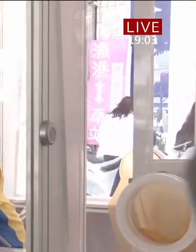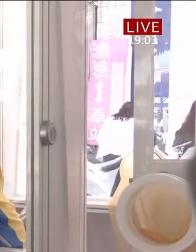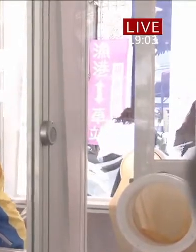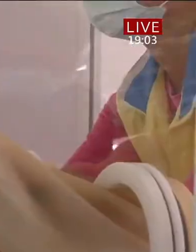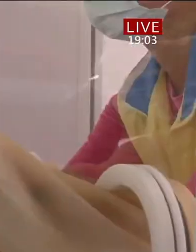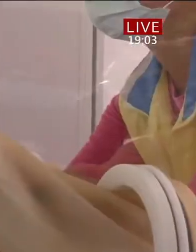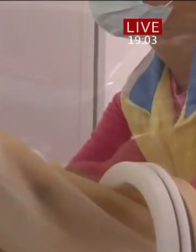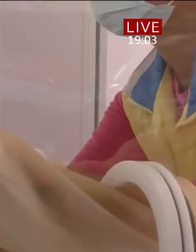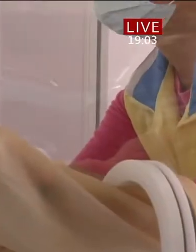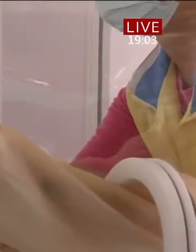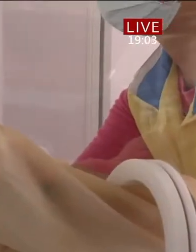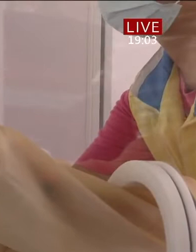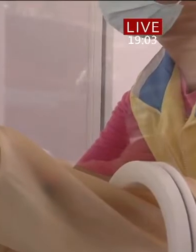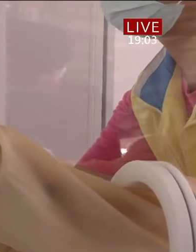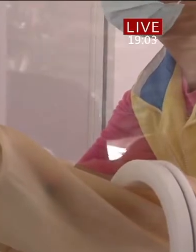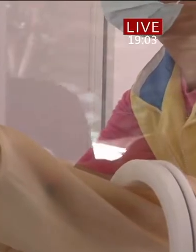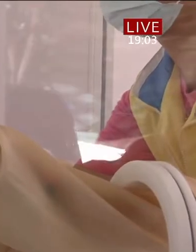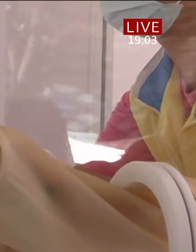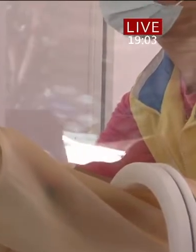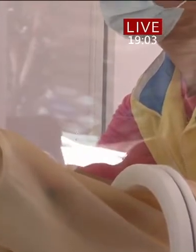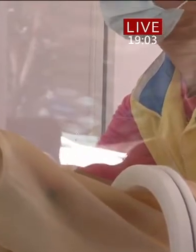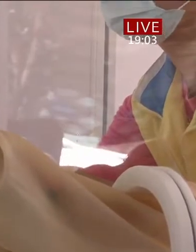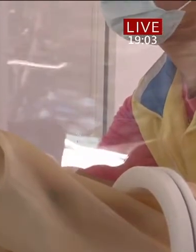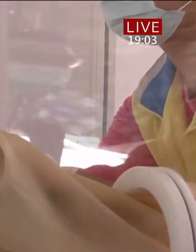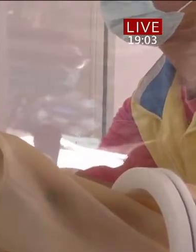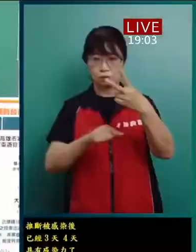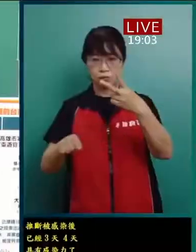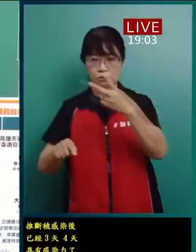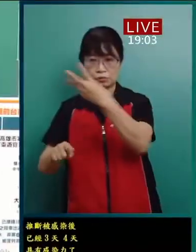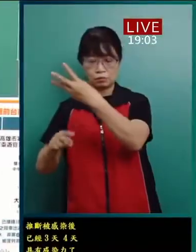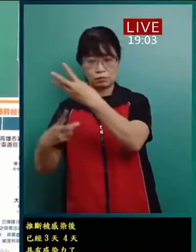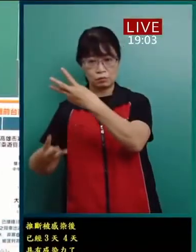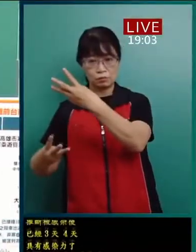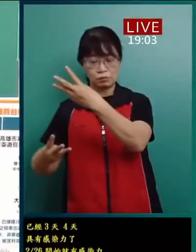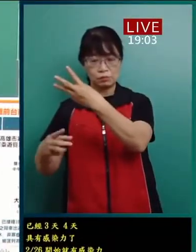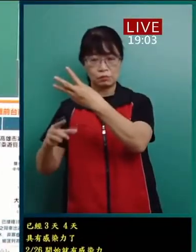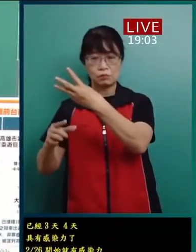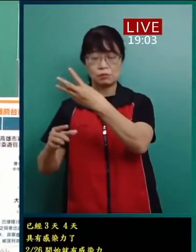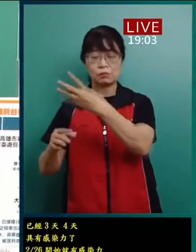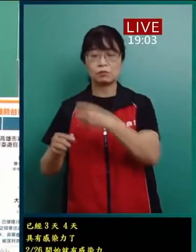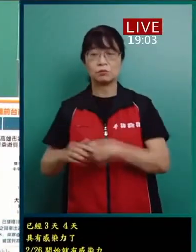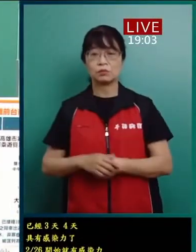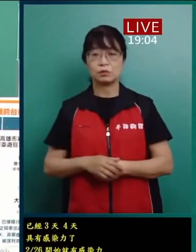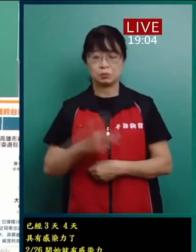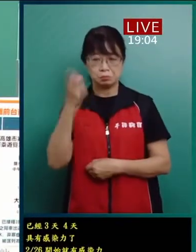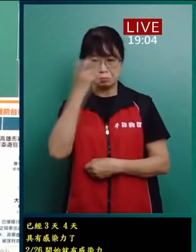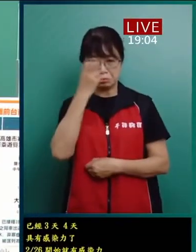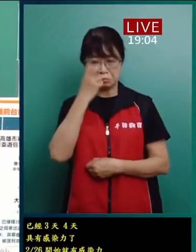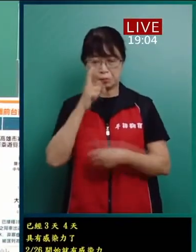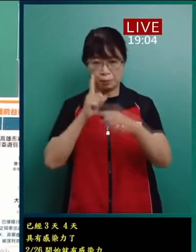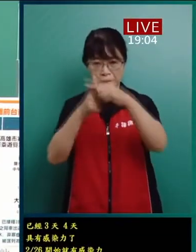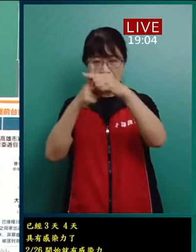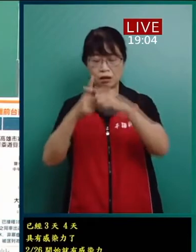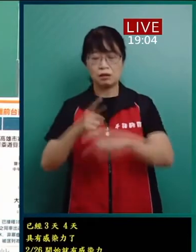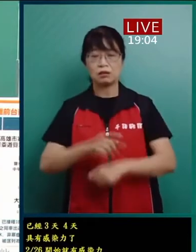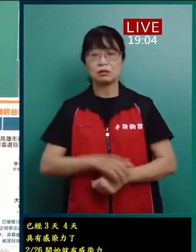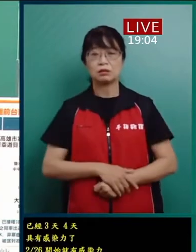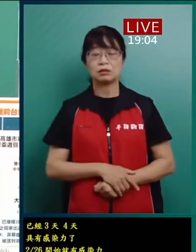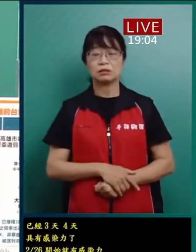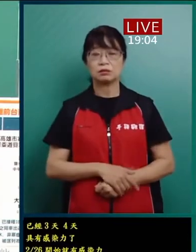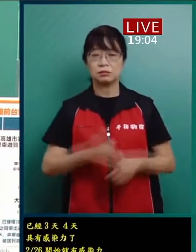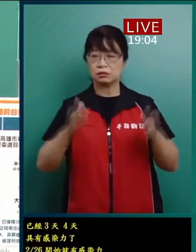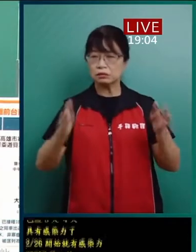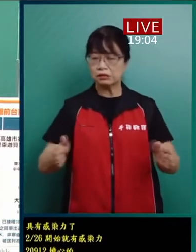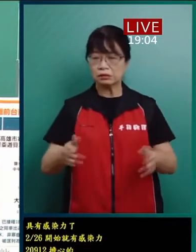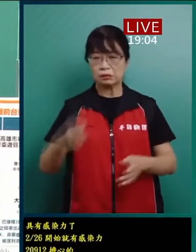26号开始到3月3号，这个被验出来他是阳性的，中间有隔